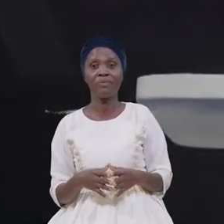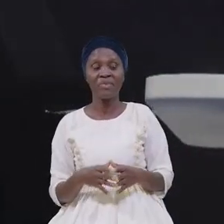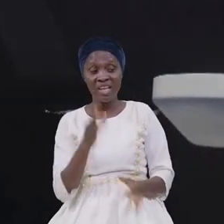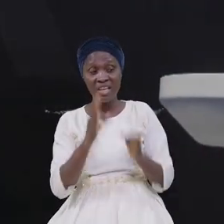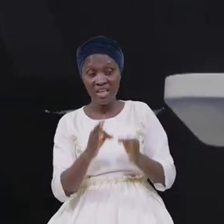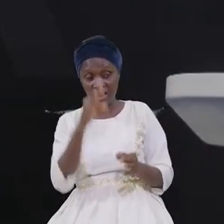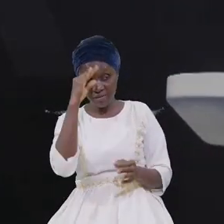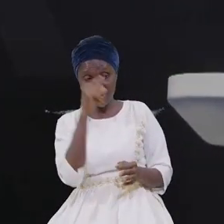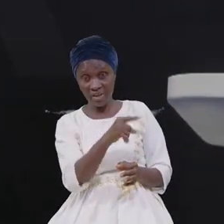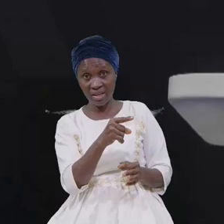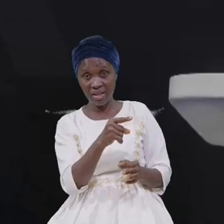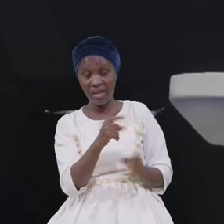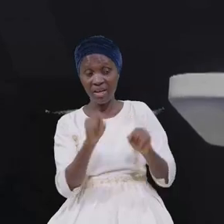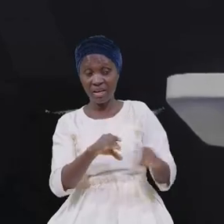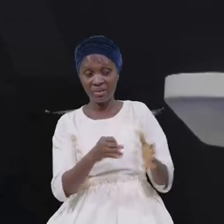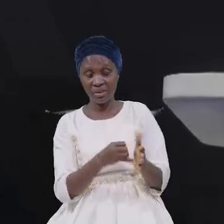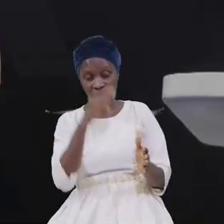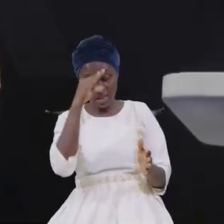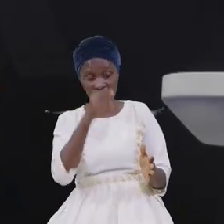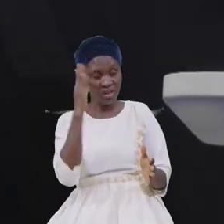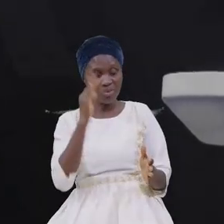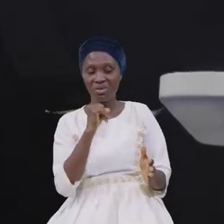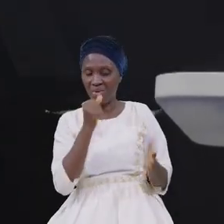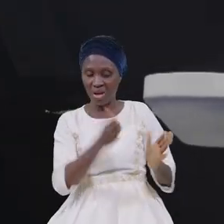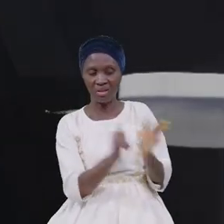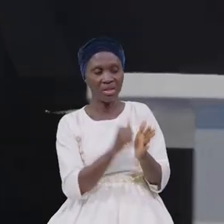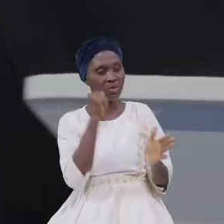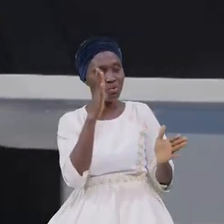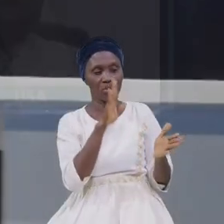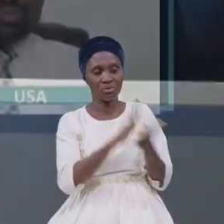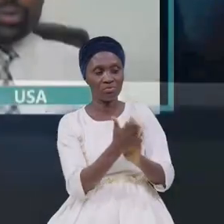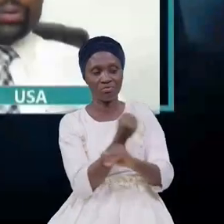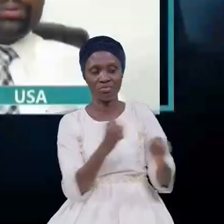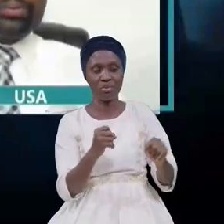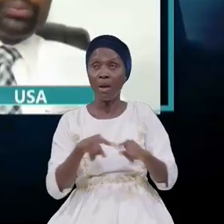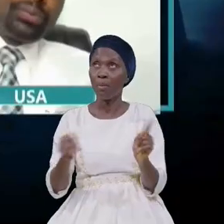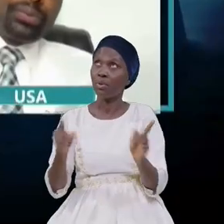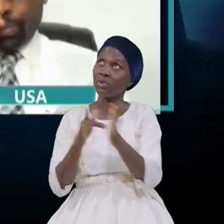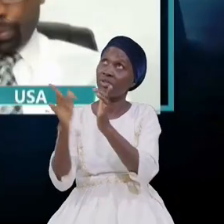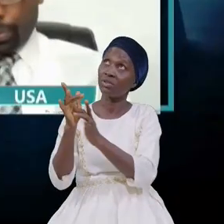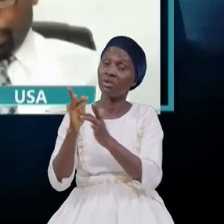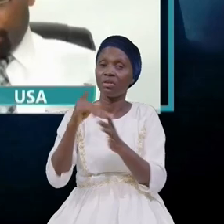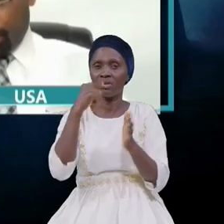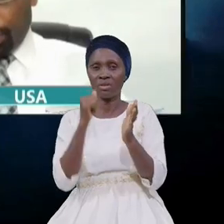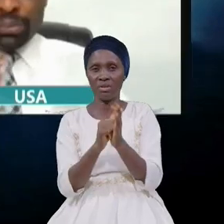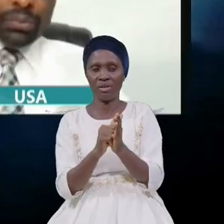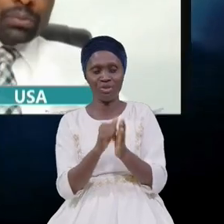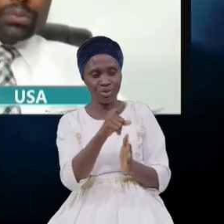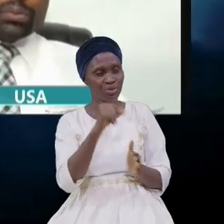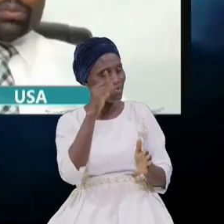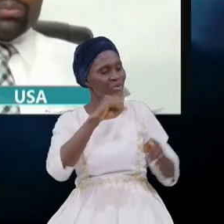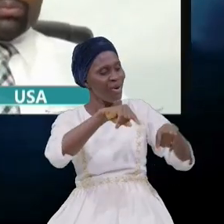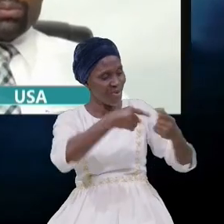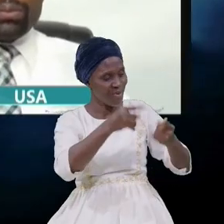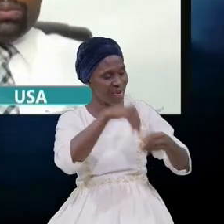a son moyen, le pharisien là n'allait pas sauver la femme là. Mais Jésus a dit, va en paix,